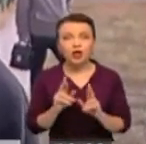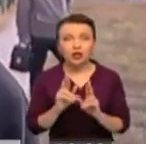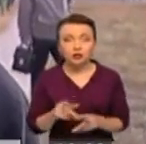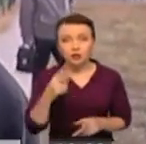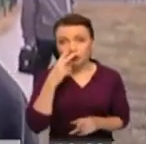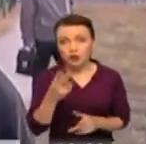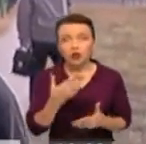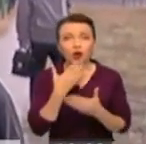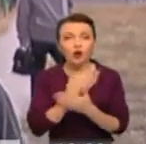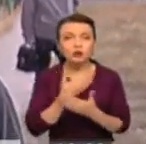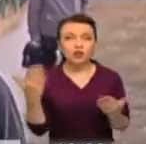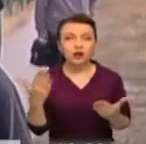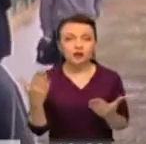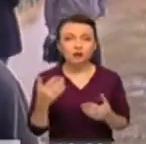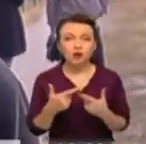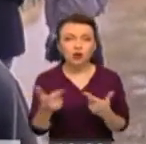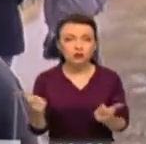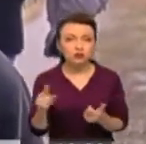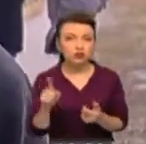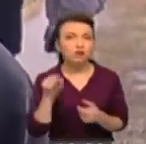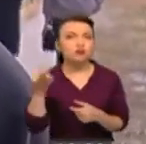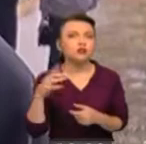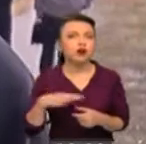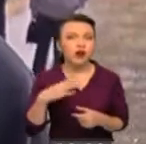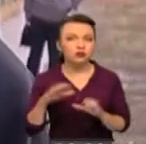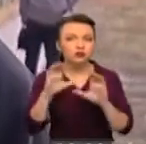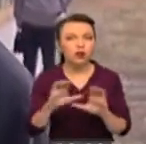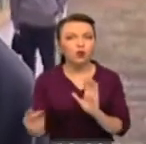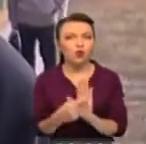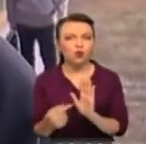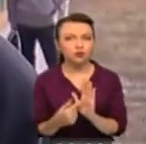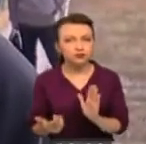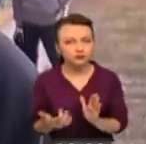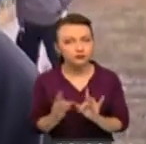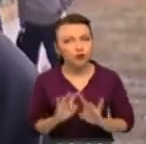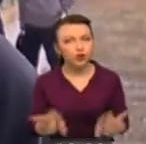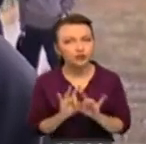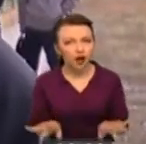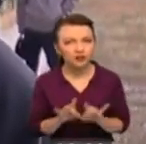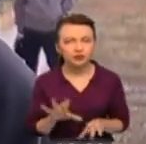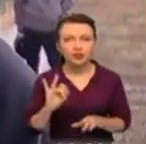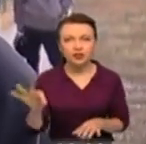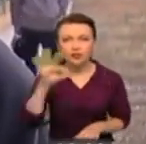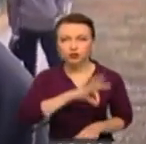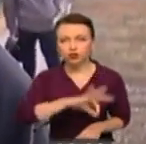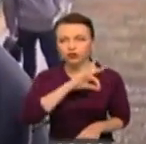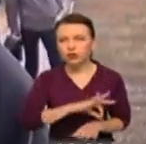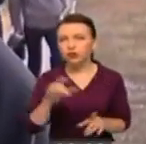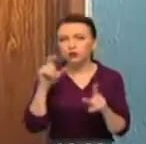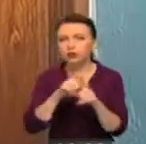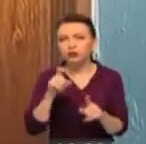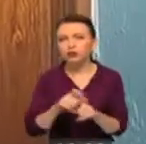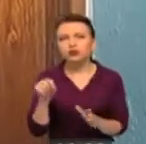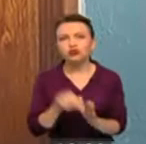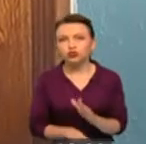побачили на останньому хостелі, так що вони чекають на законодавчому рівні роз'яснення і застосування самого поняття, що таке